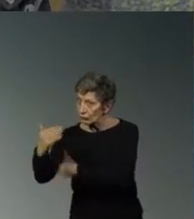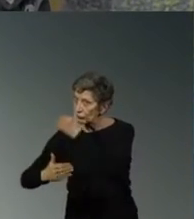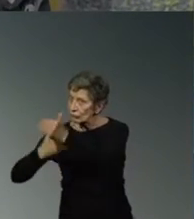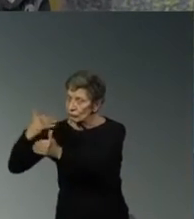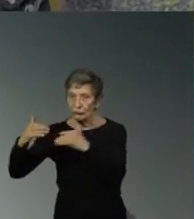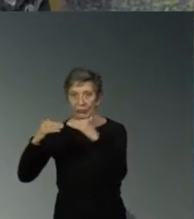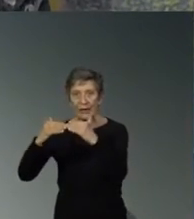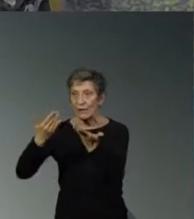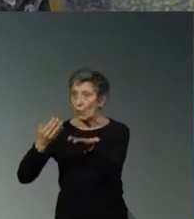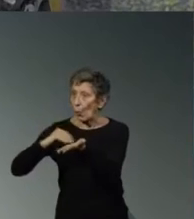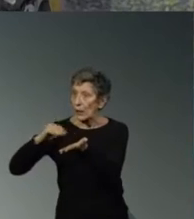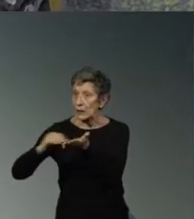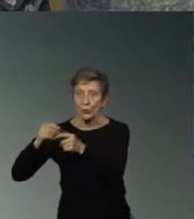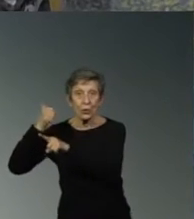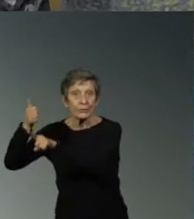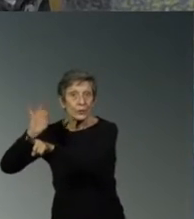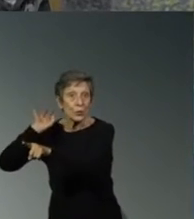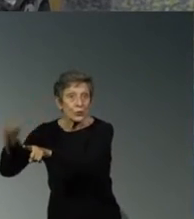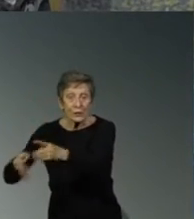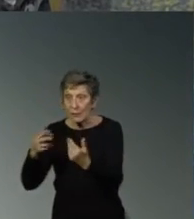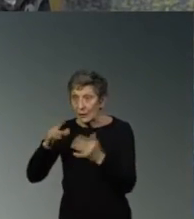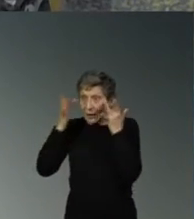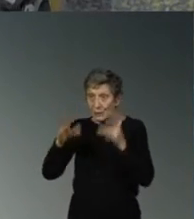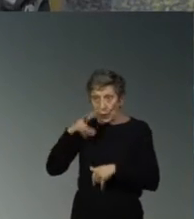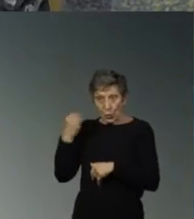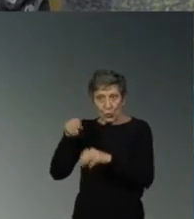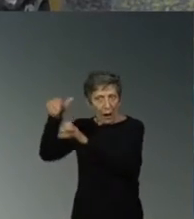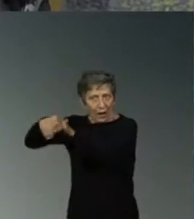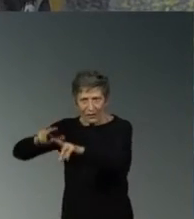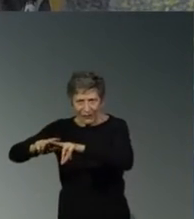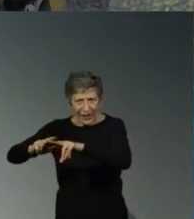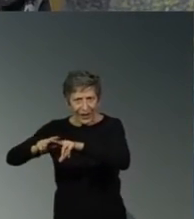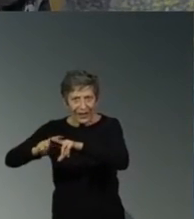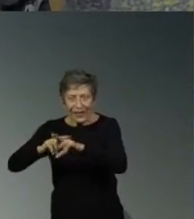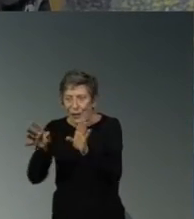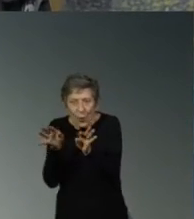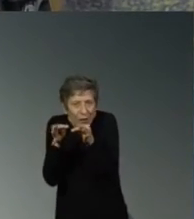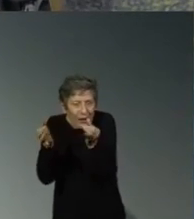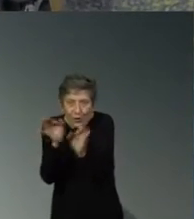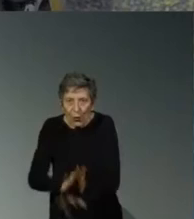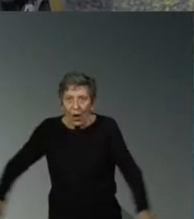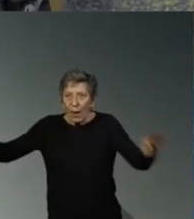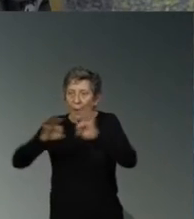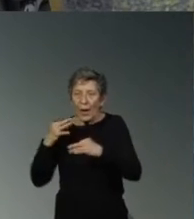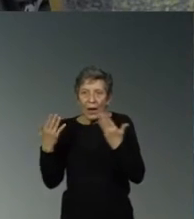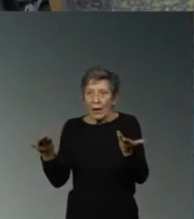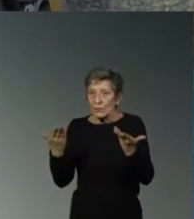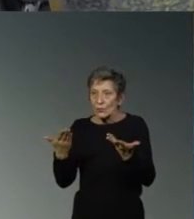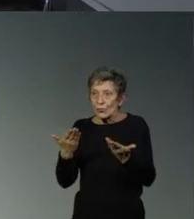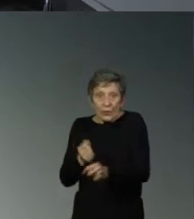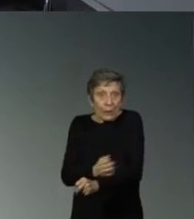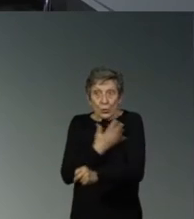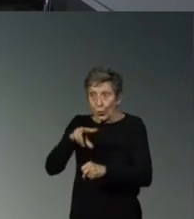d'écriture, il n'aura pas le grain de l'expérience humaine, il n'aura pas le grain des chagrins humains, il n'aura pas il n'aura